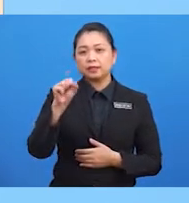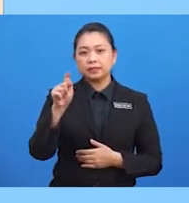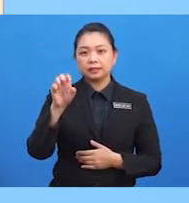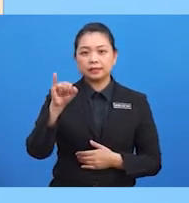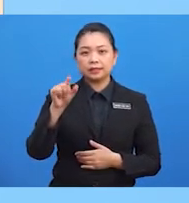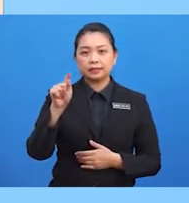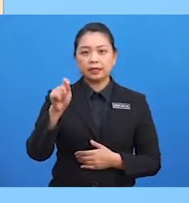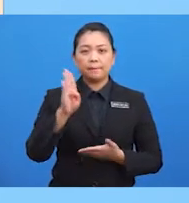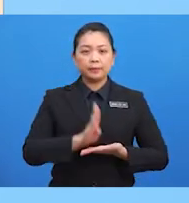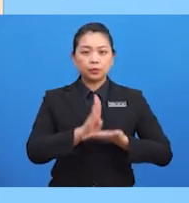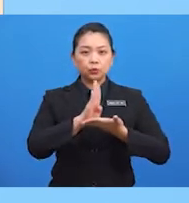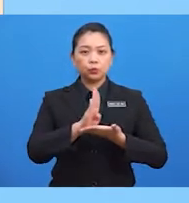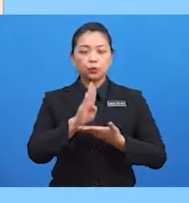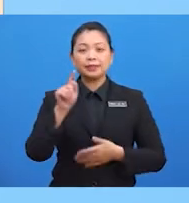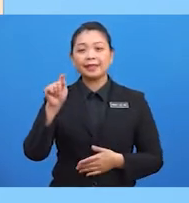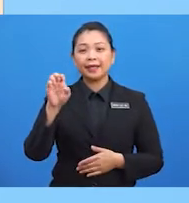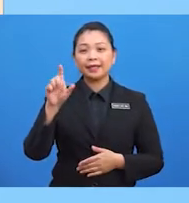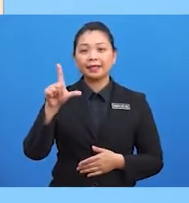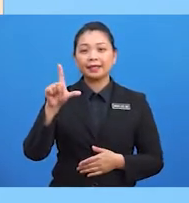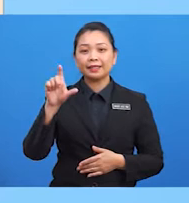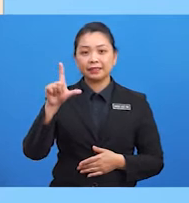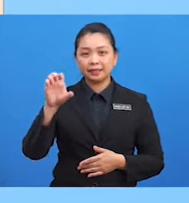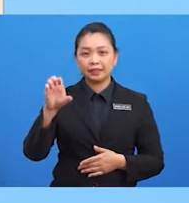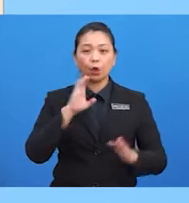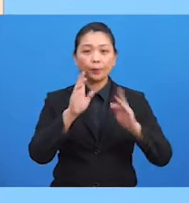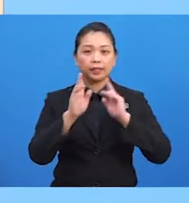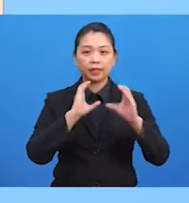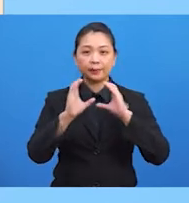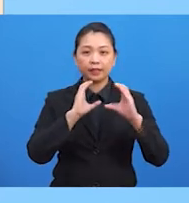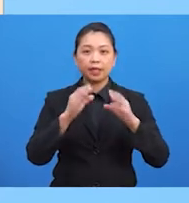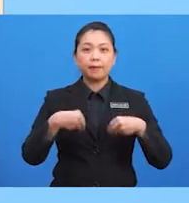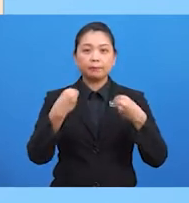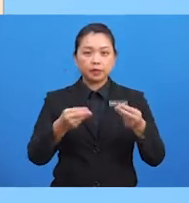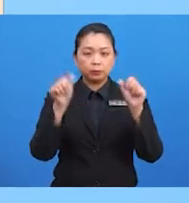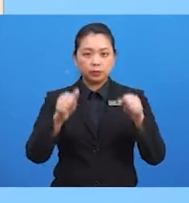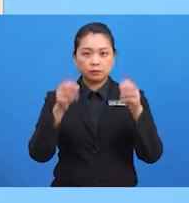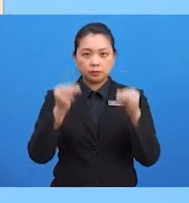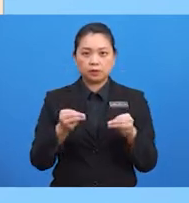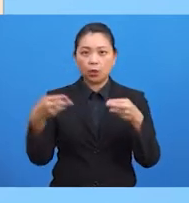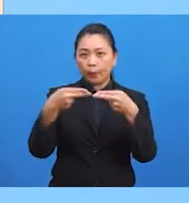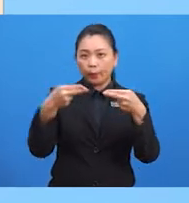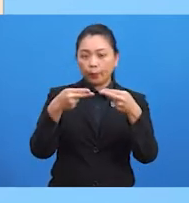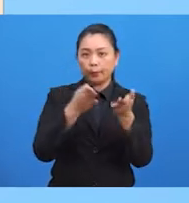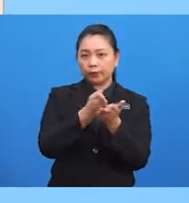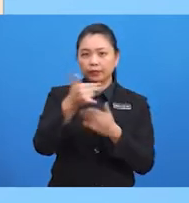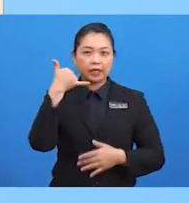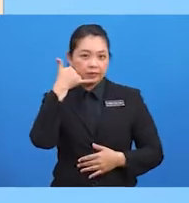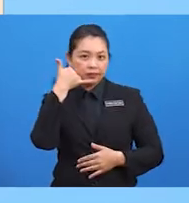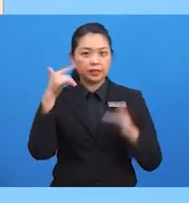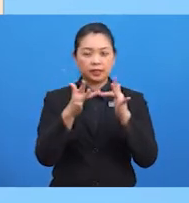Satelit membantu telekomunikasi bagi membolehkan manusia berhubung melalui